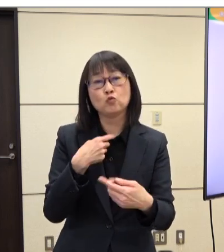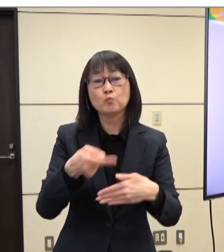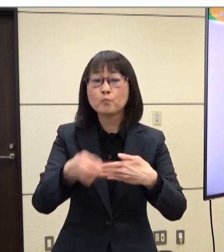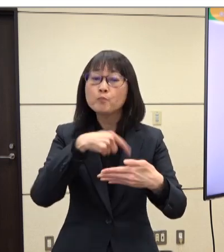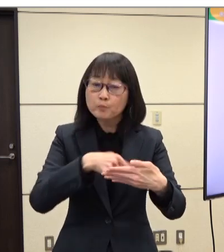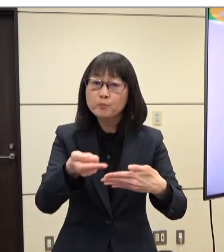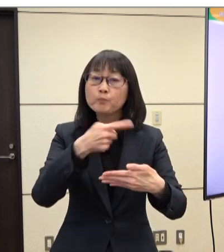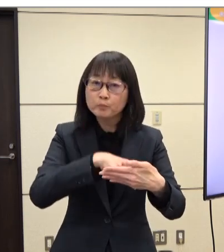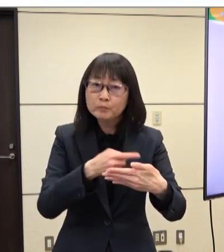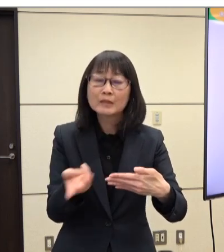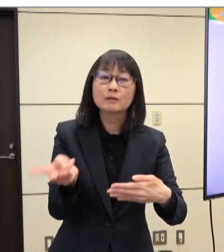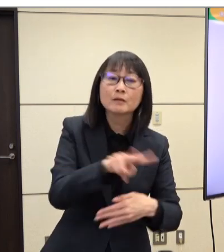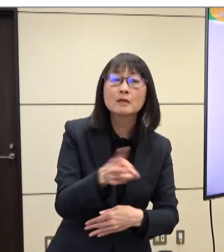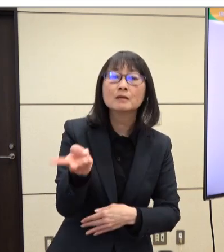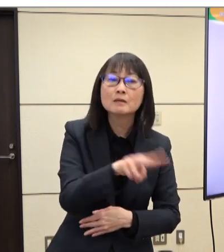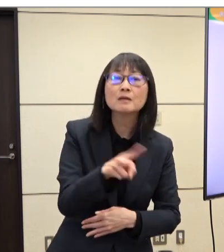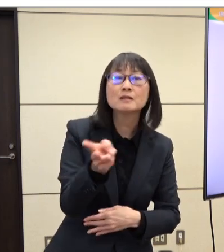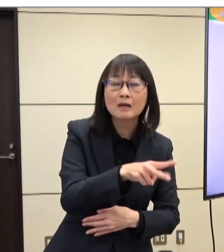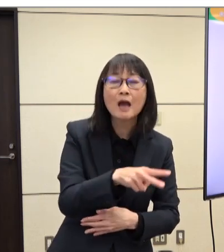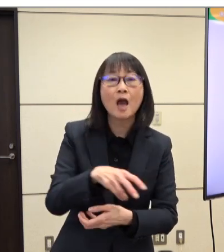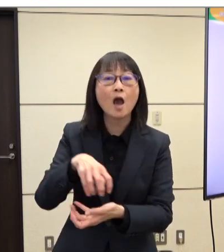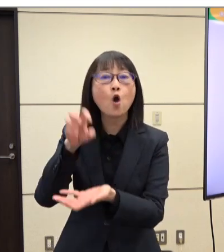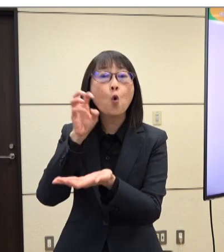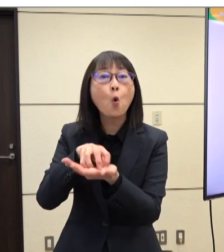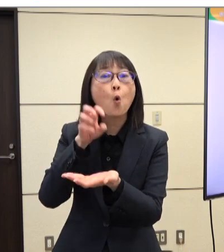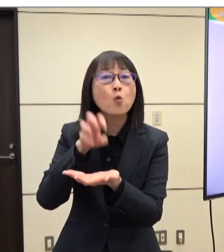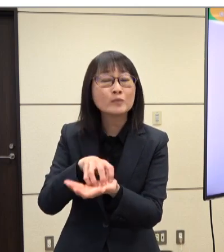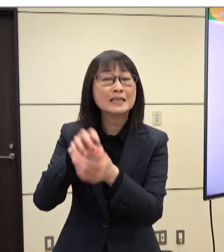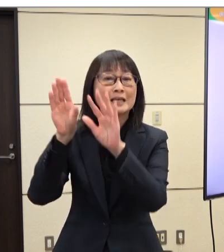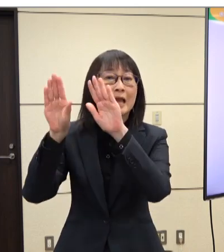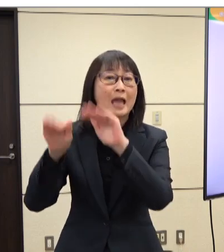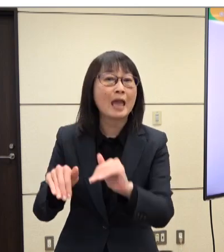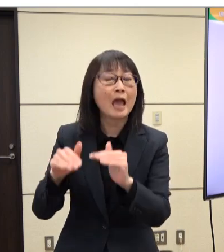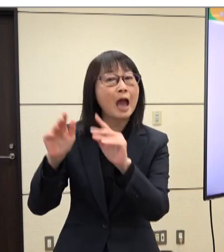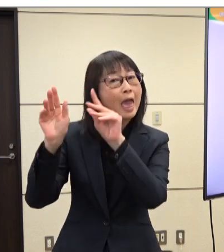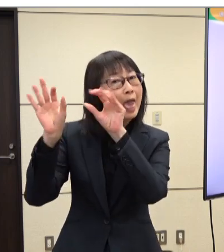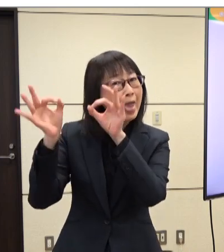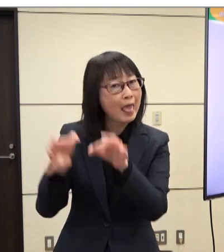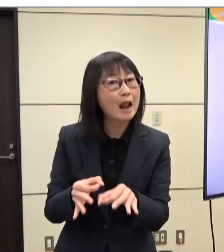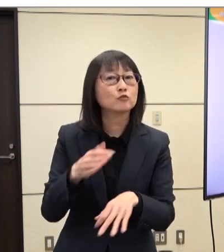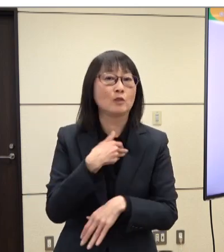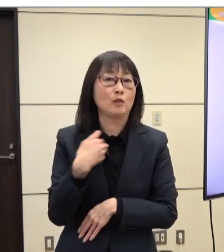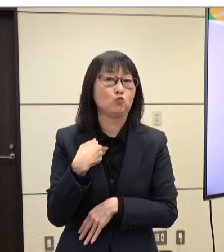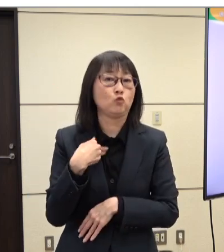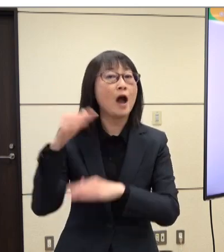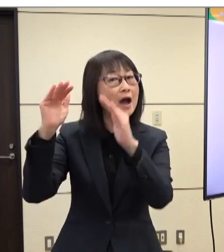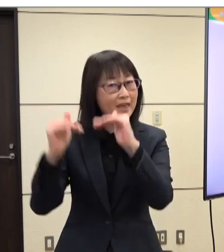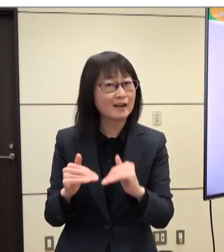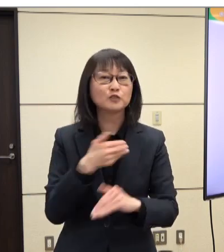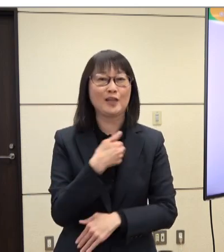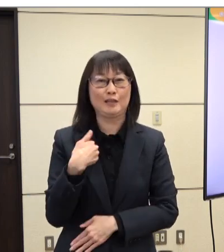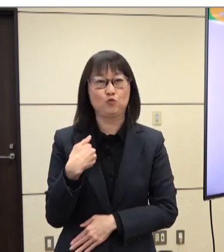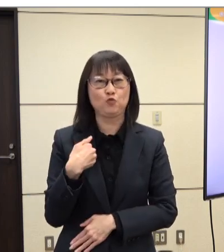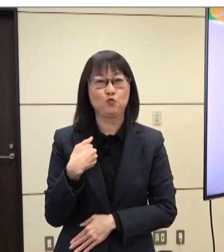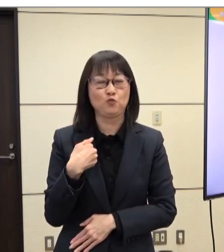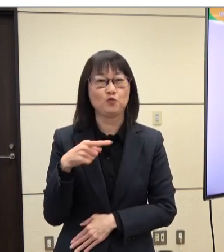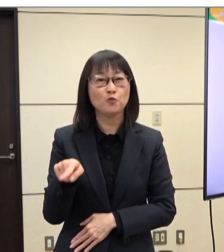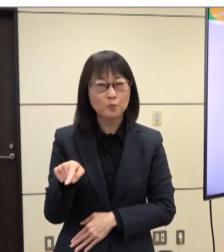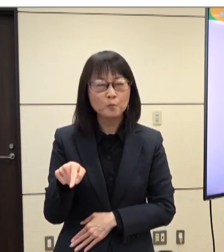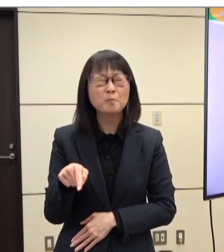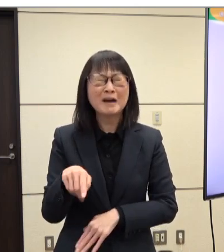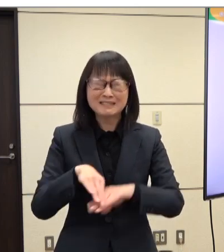はゴミの中にはですね、資源ゴミとして集めたものも全部入っちゃってるんですよ。これは国の統計上です